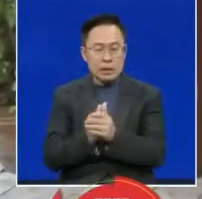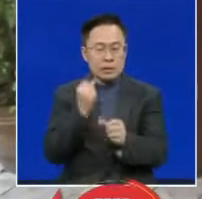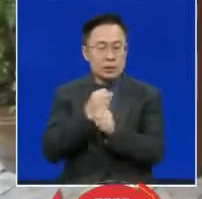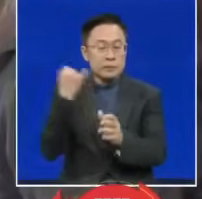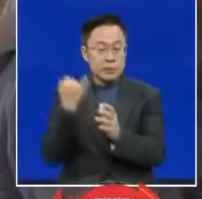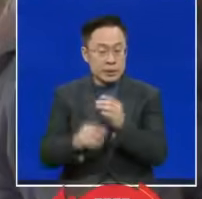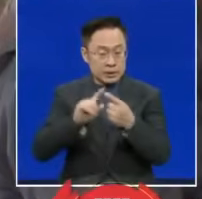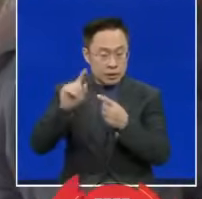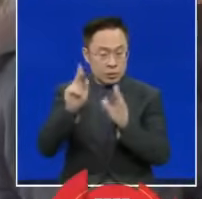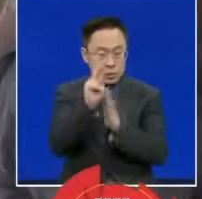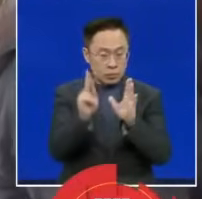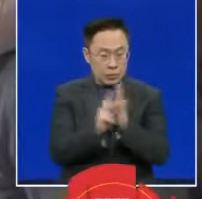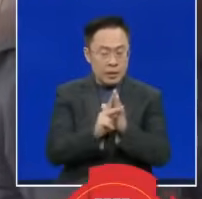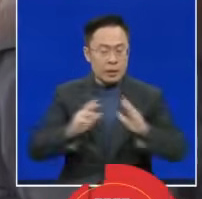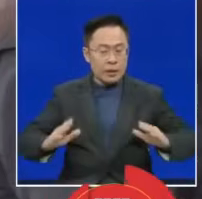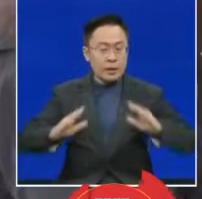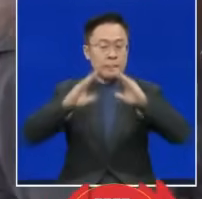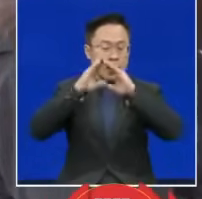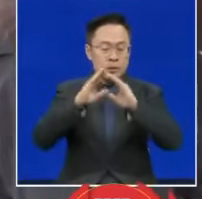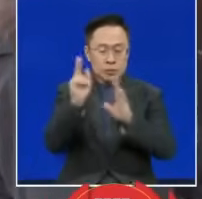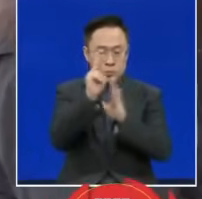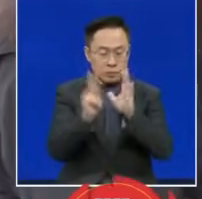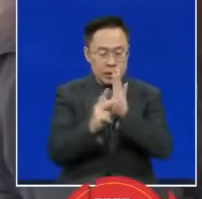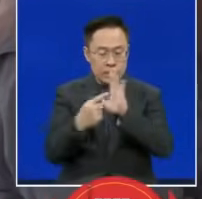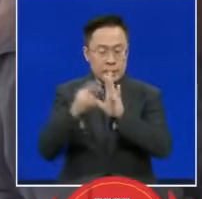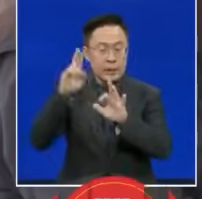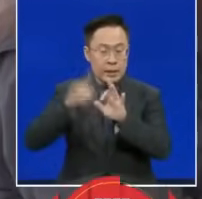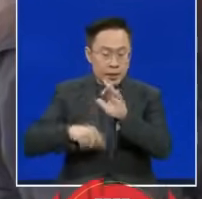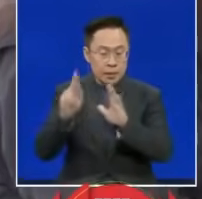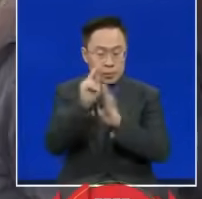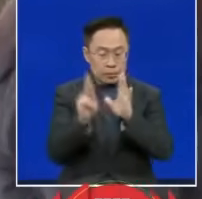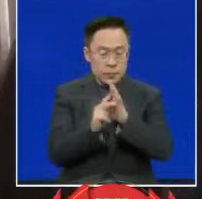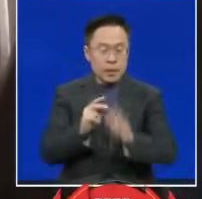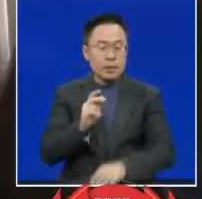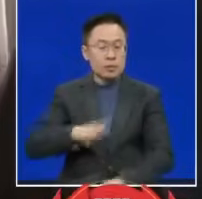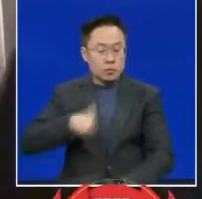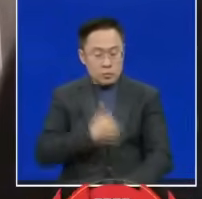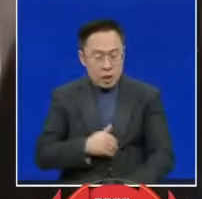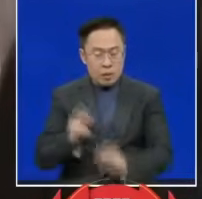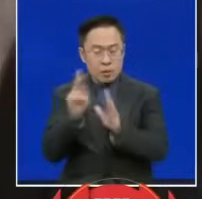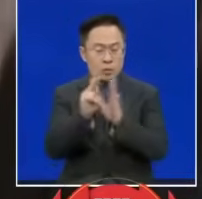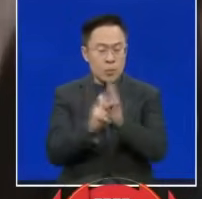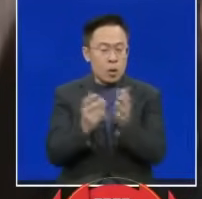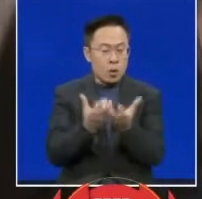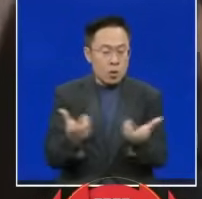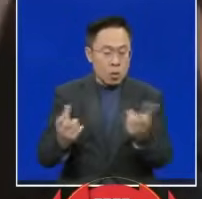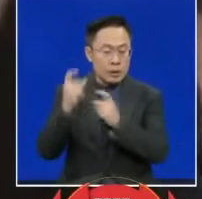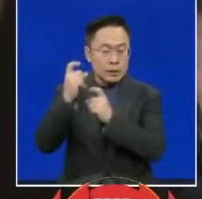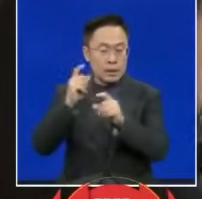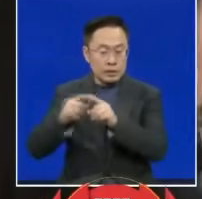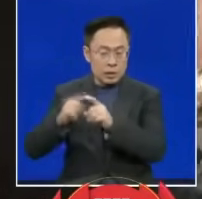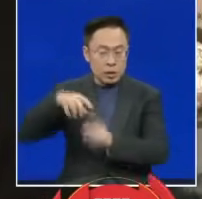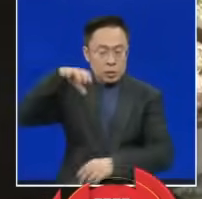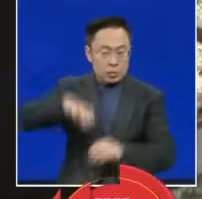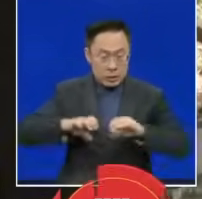ครับจะต้องมีทั้งพ.ร.บควบคุมอาคารพ.ร.บแร่พ.ร.บสาธารณสุขพ.ร.บวัตถุอันตรายหน่วยงานที่เกี่ยวข้องต้องมาร้องทุก